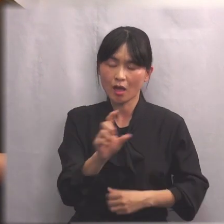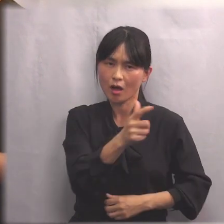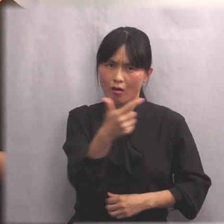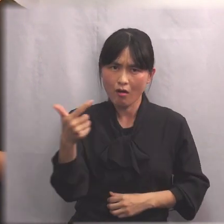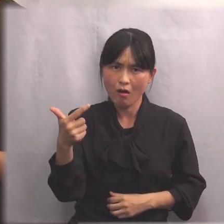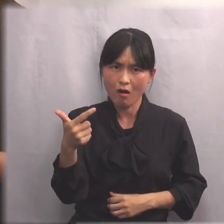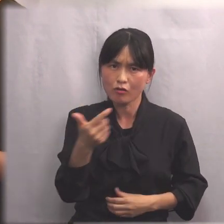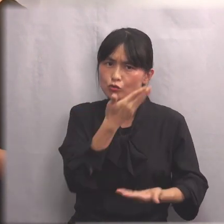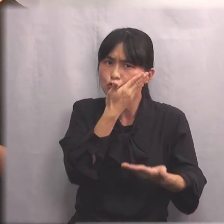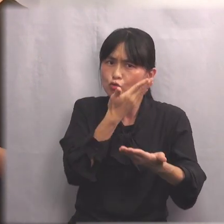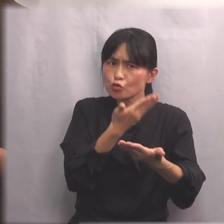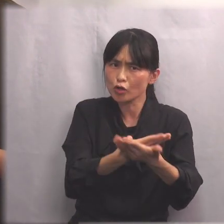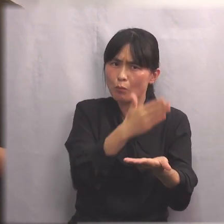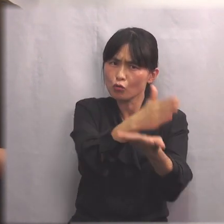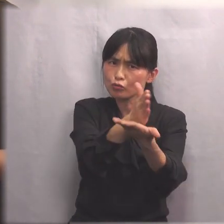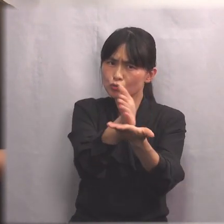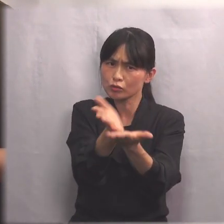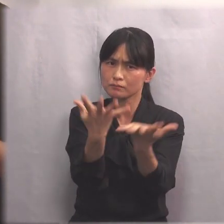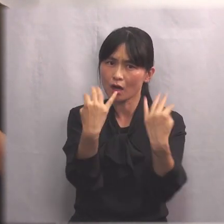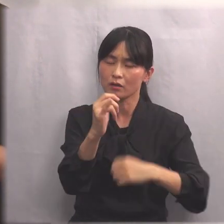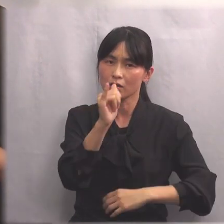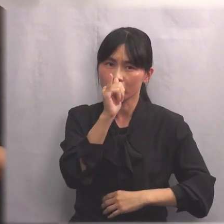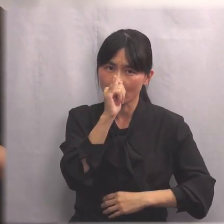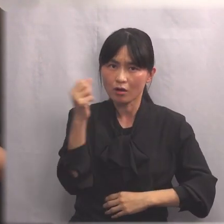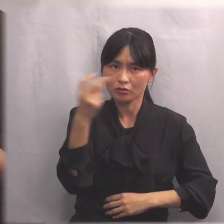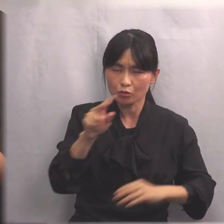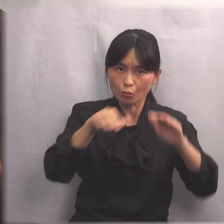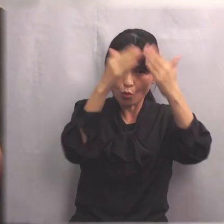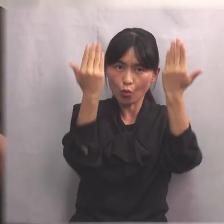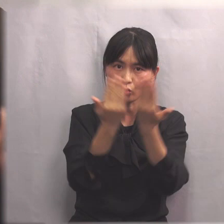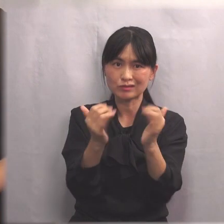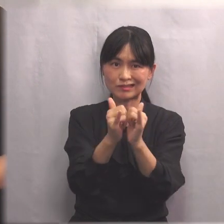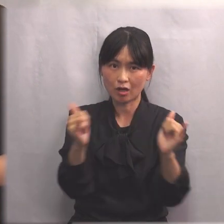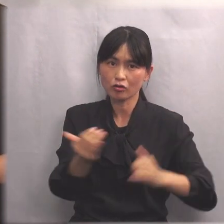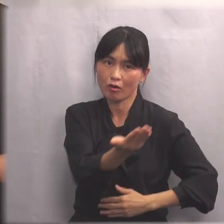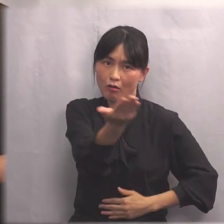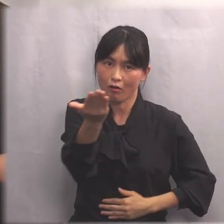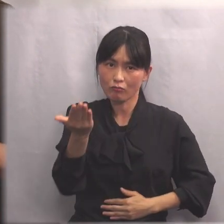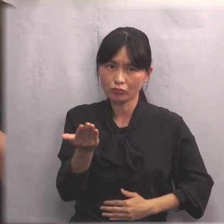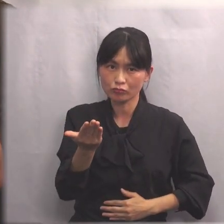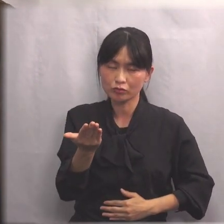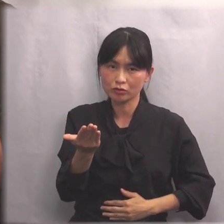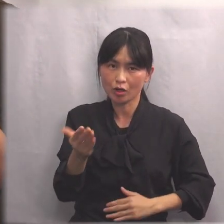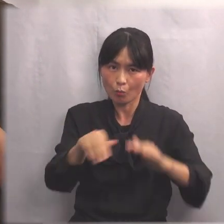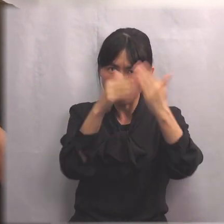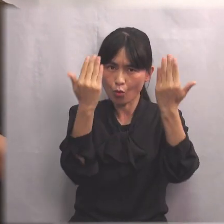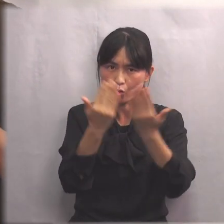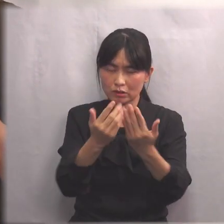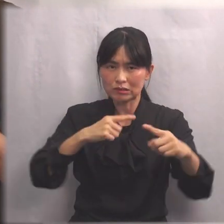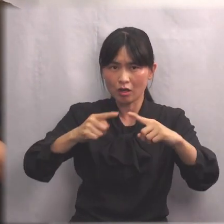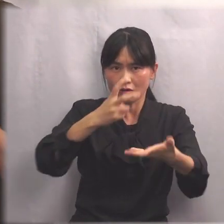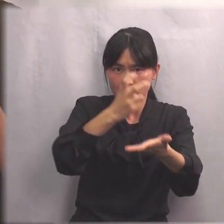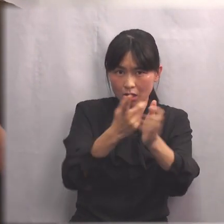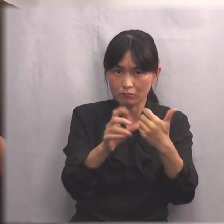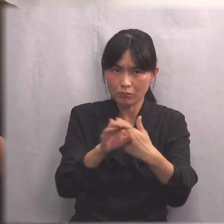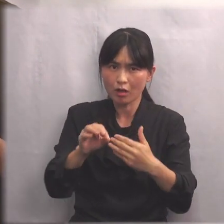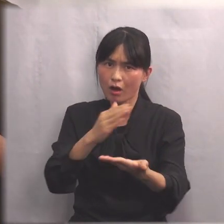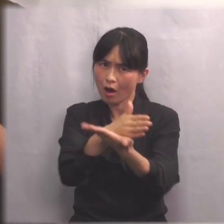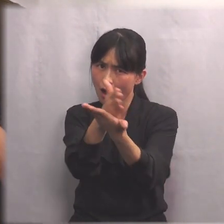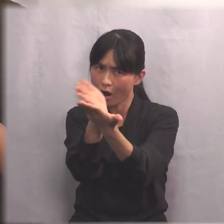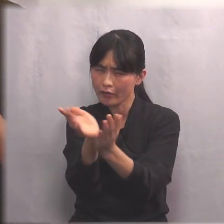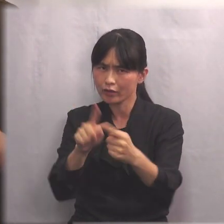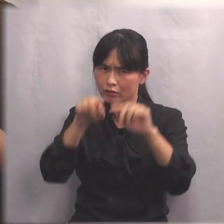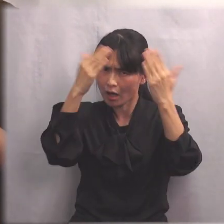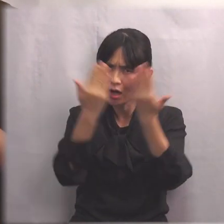우리 당에 여러 가지 굉장히 중요한 부문위원회가 있습니다. 그리고 모든 당원들께서 모든 우리 당의 정책이나 부문에